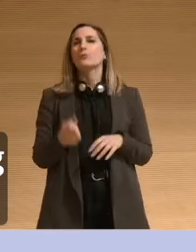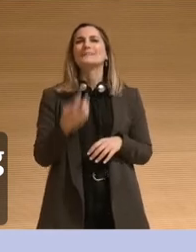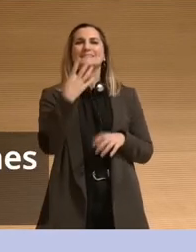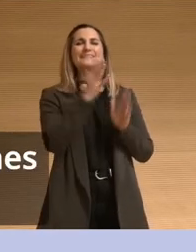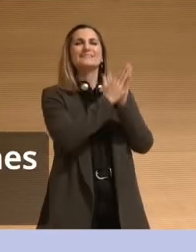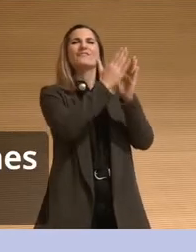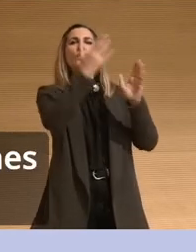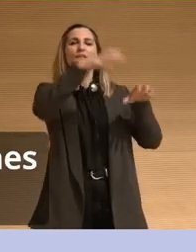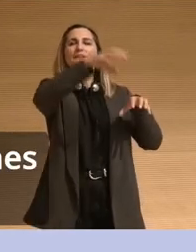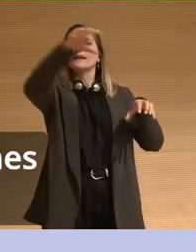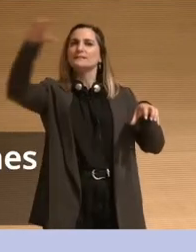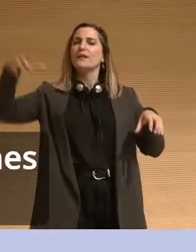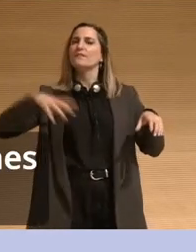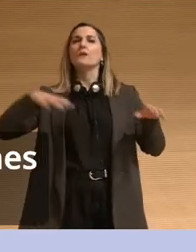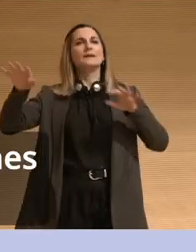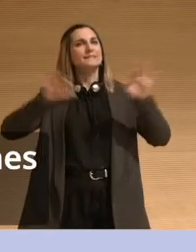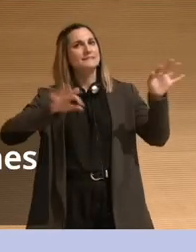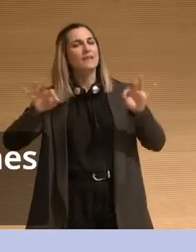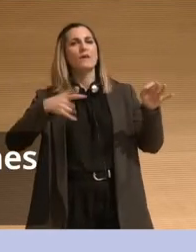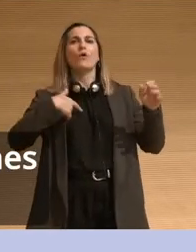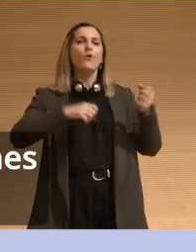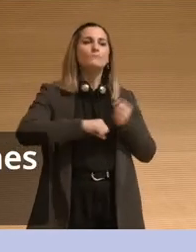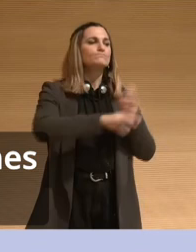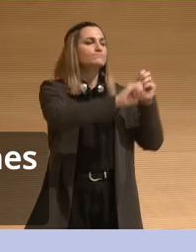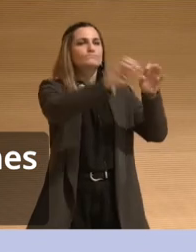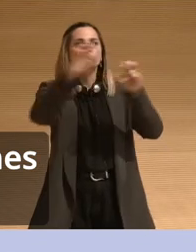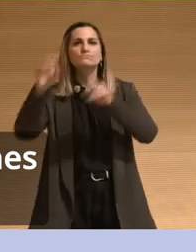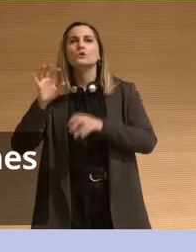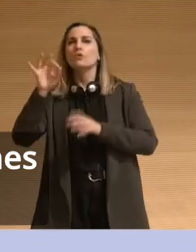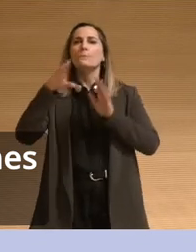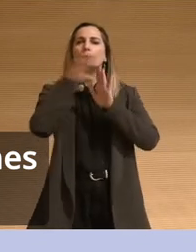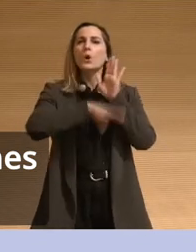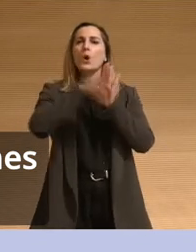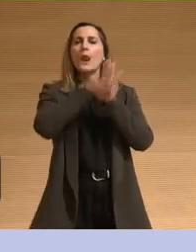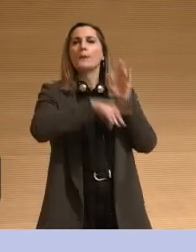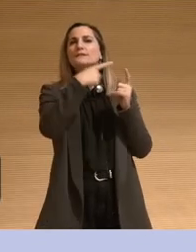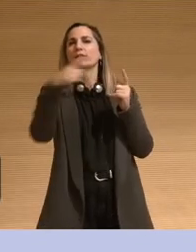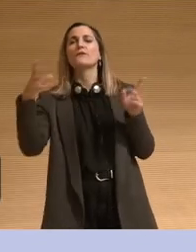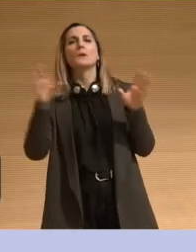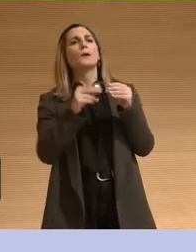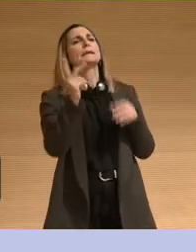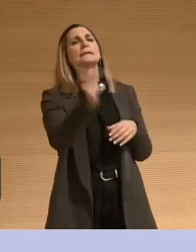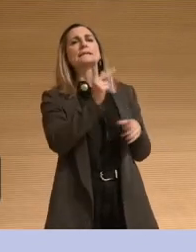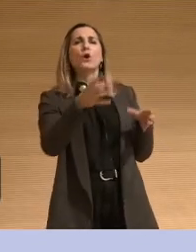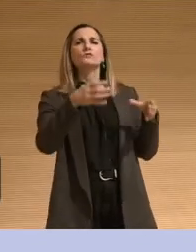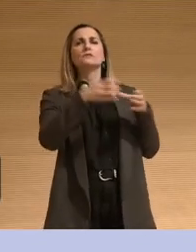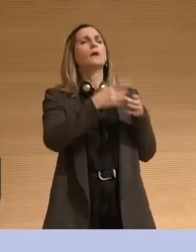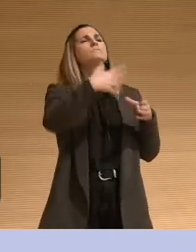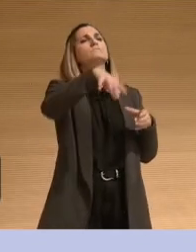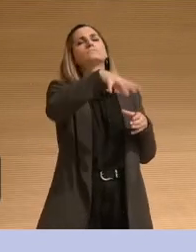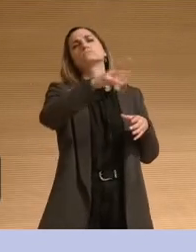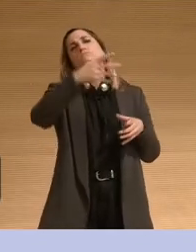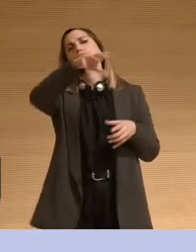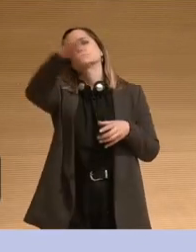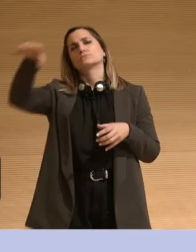που συμμετέχουν να σχεδιάσουν και να υλοποιήσουν και εκείνες τα προγράμματά τους για μια συγκεκριμένη κοινότητα, καθώς και οι 4 βιβλιοθήκες